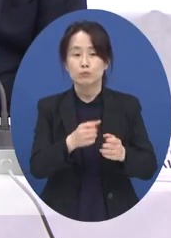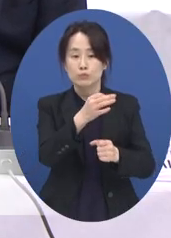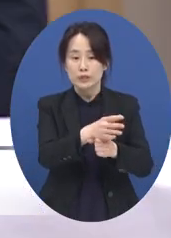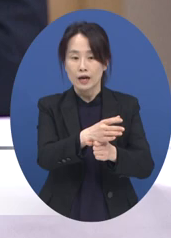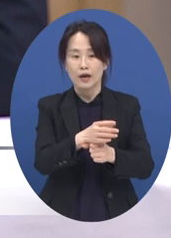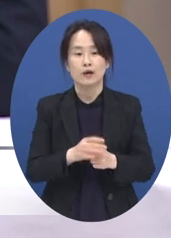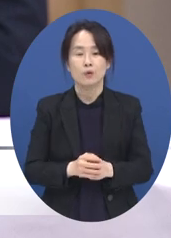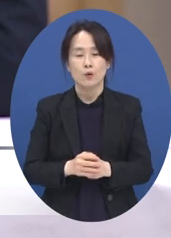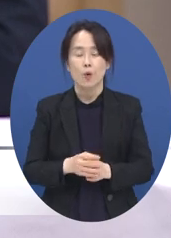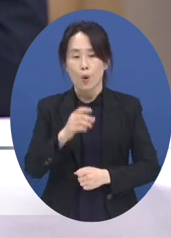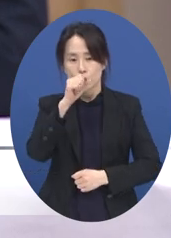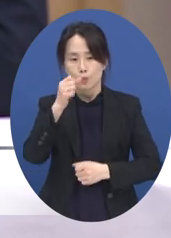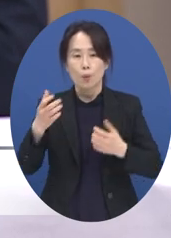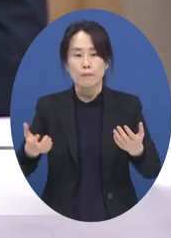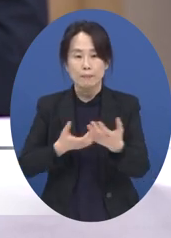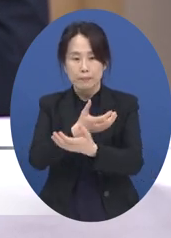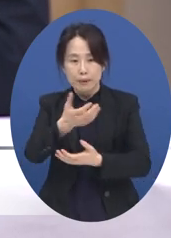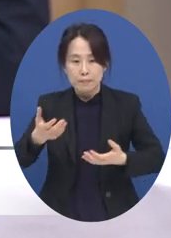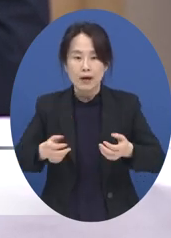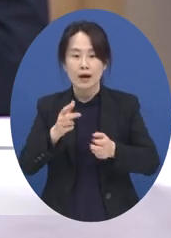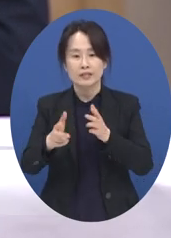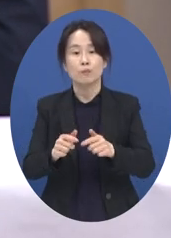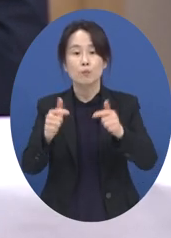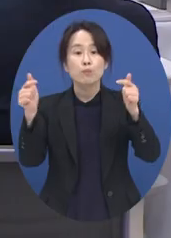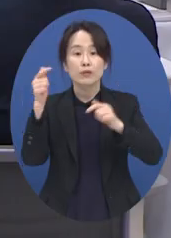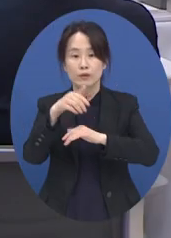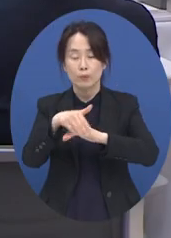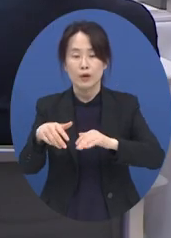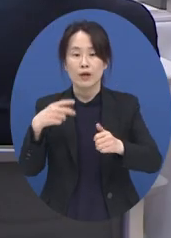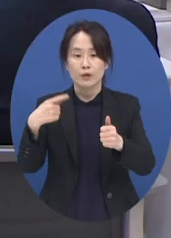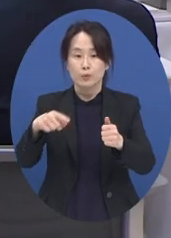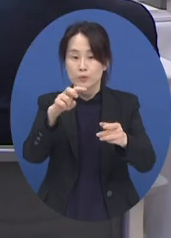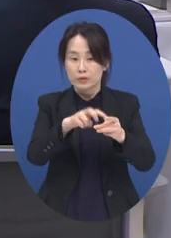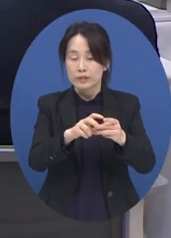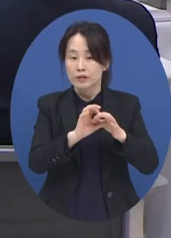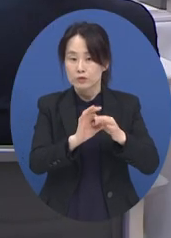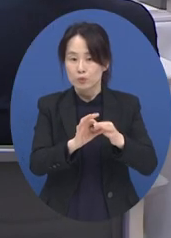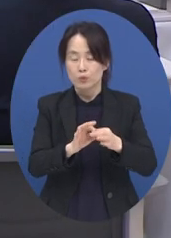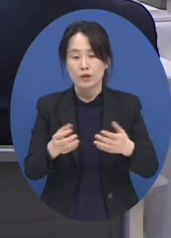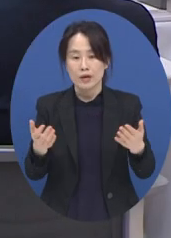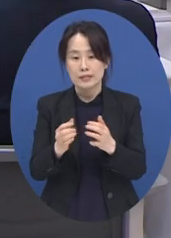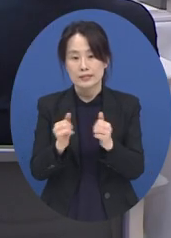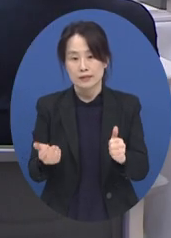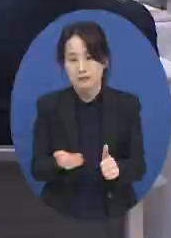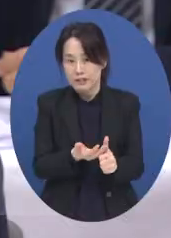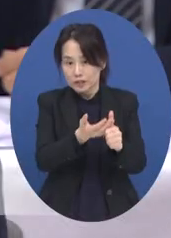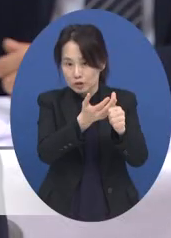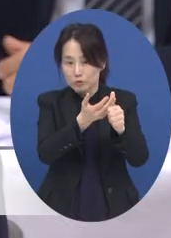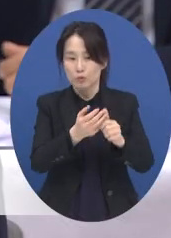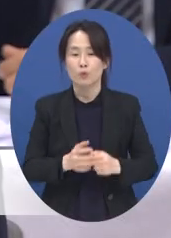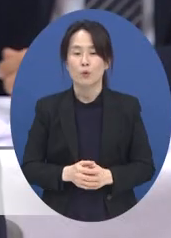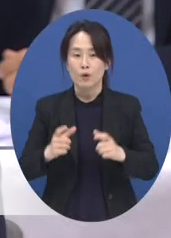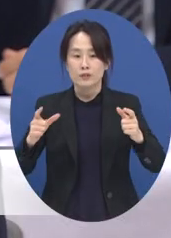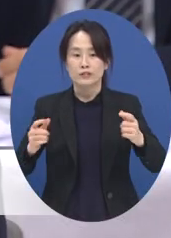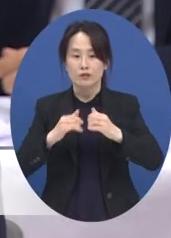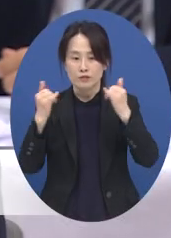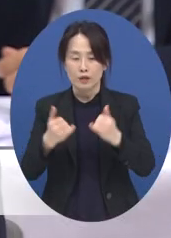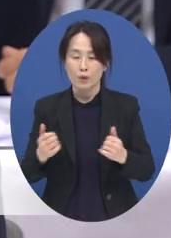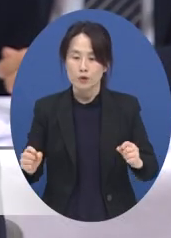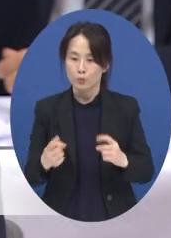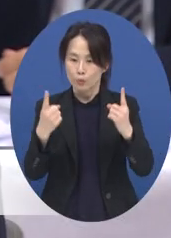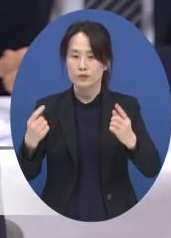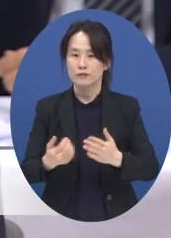있는 재제조 사업이 확대됩니다. 또 교육센터를 통한 반도체 인재를 양성함으로써 지역 사회와의 동반